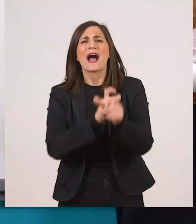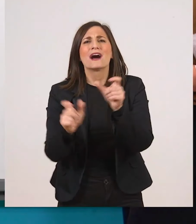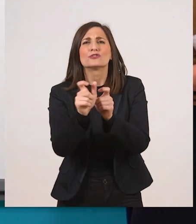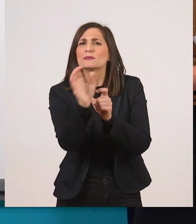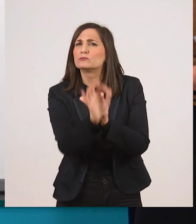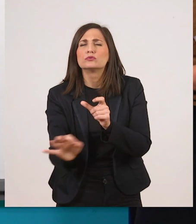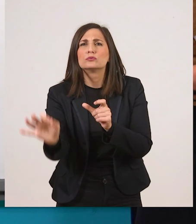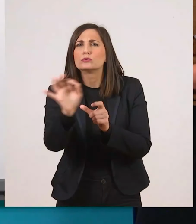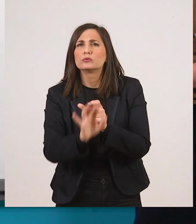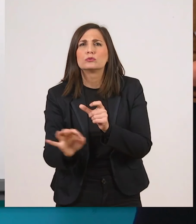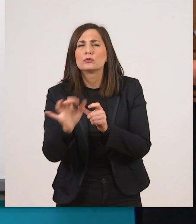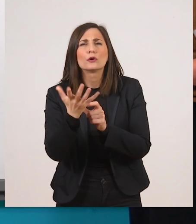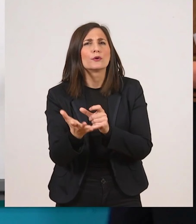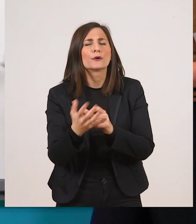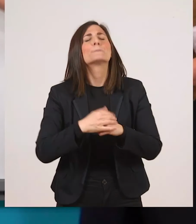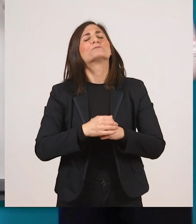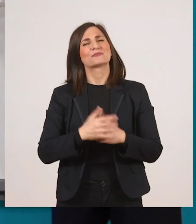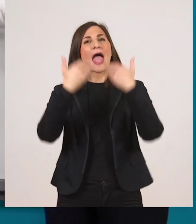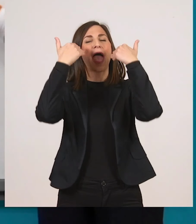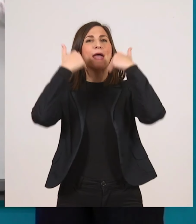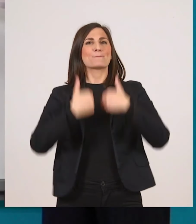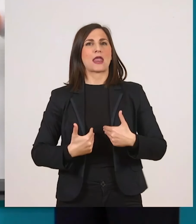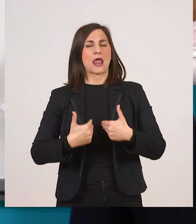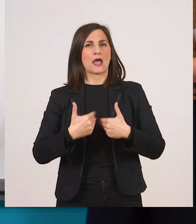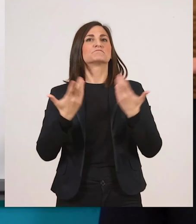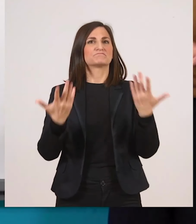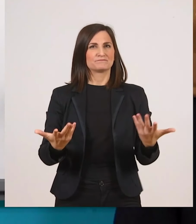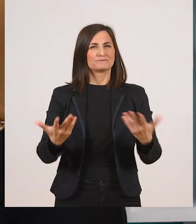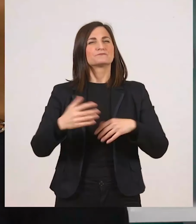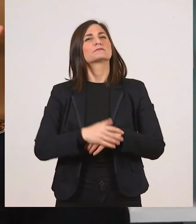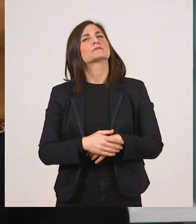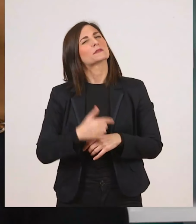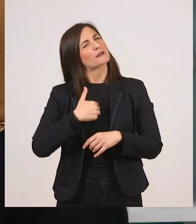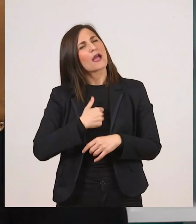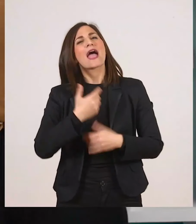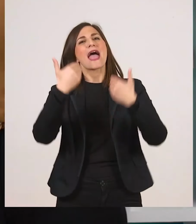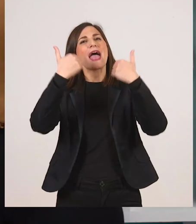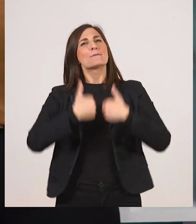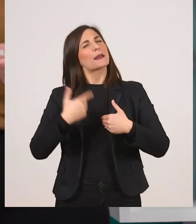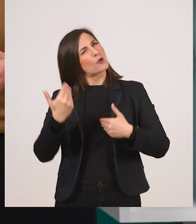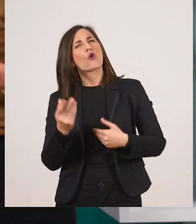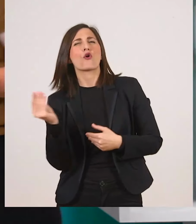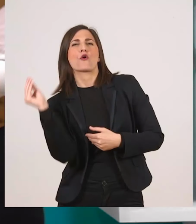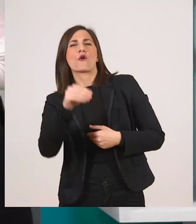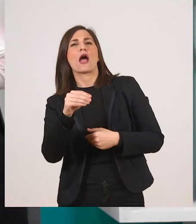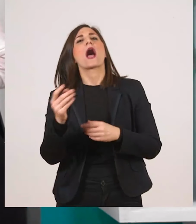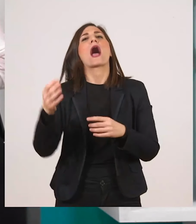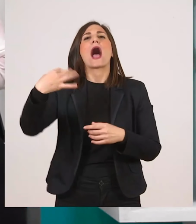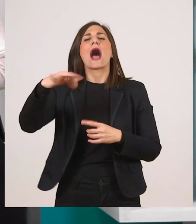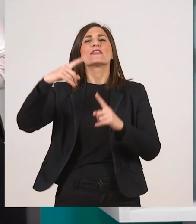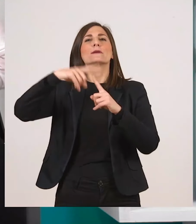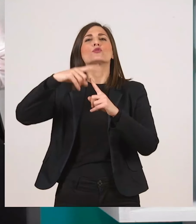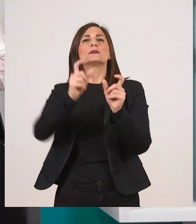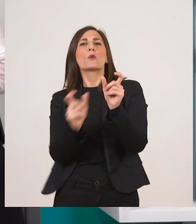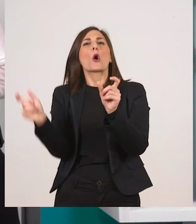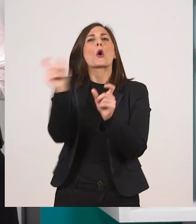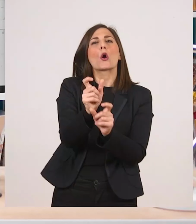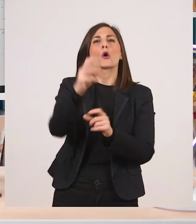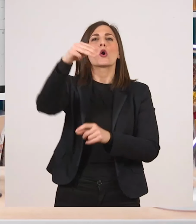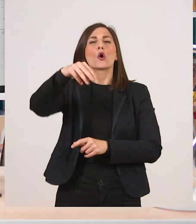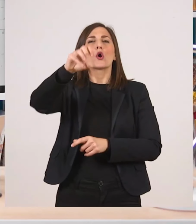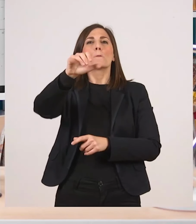αντωνυμία? Το εμένα, φυσικά. Μπορώ να το αντικαταστήσω και με τον αδύνατο τύπο. Μου